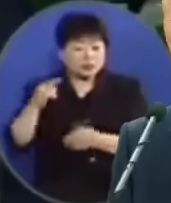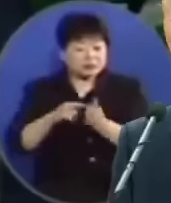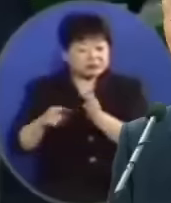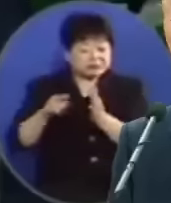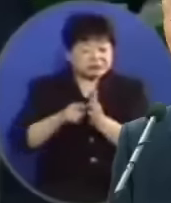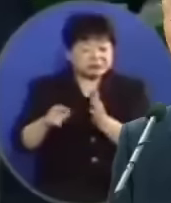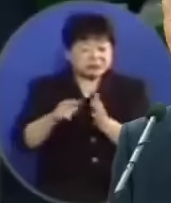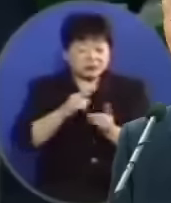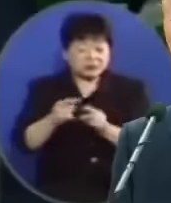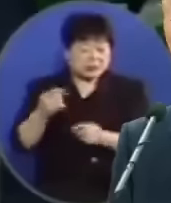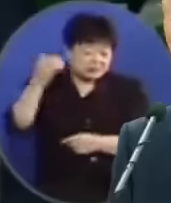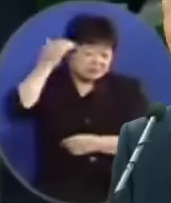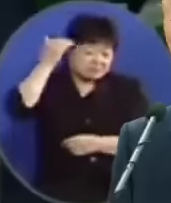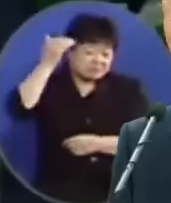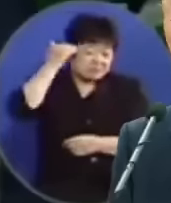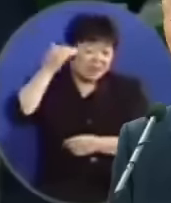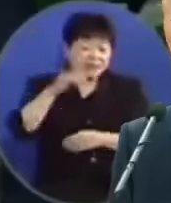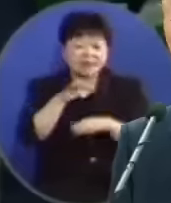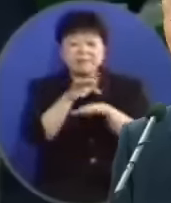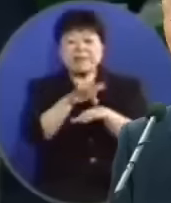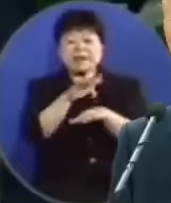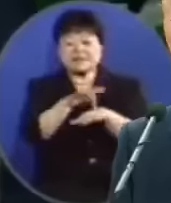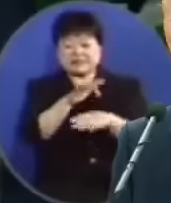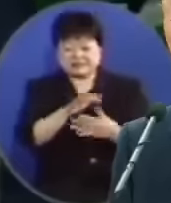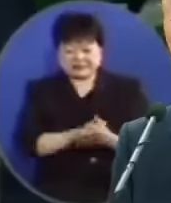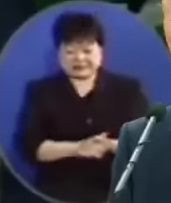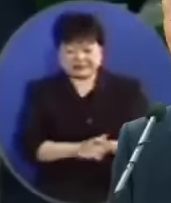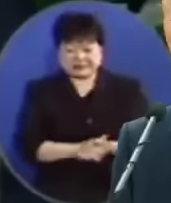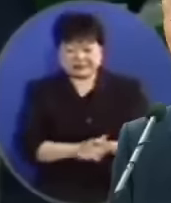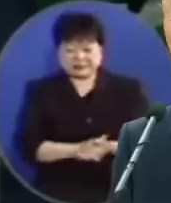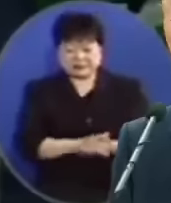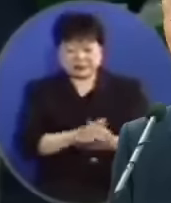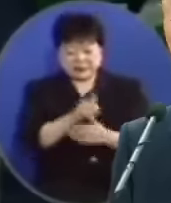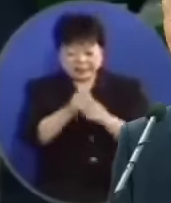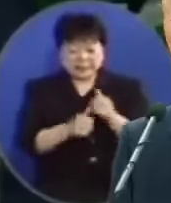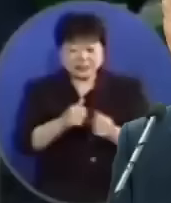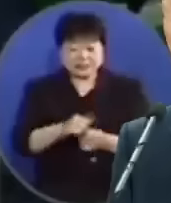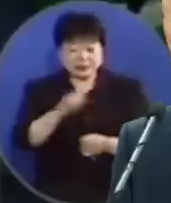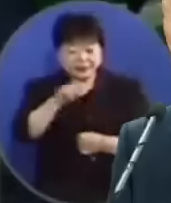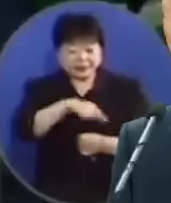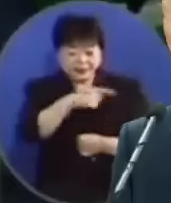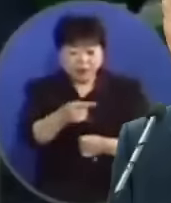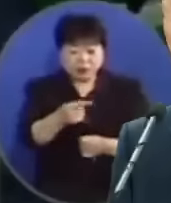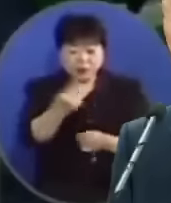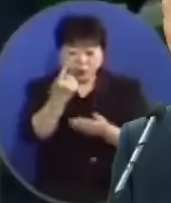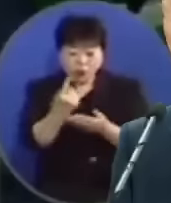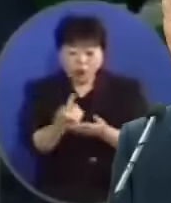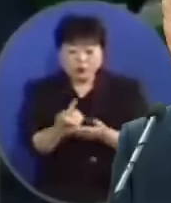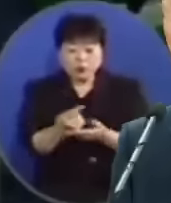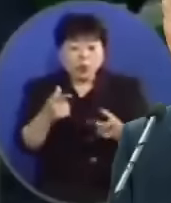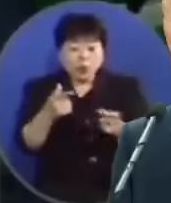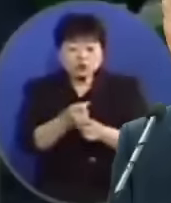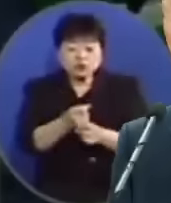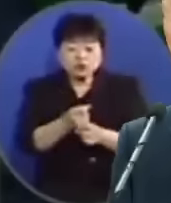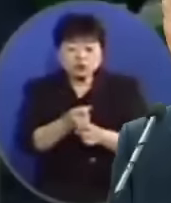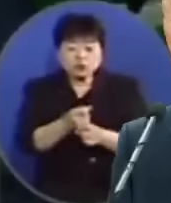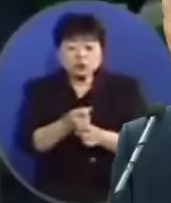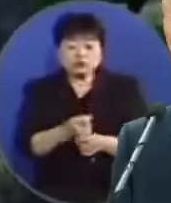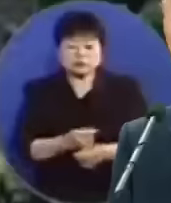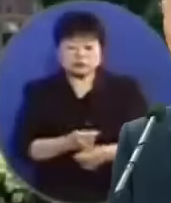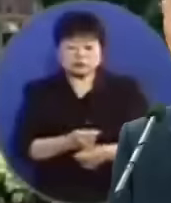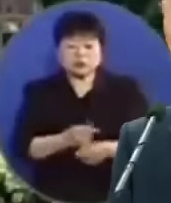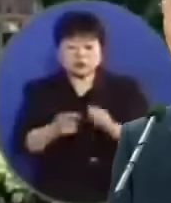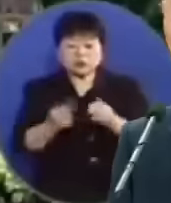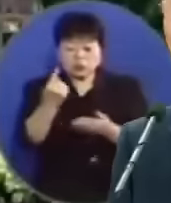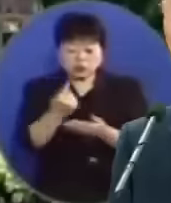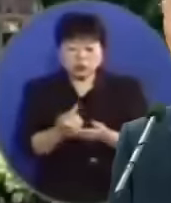말씀을 듣지 못하게 회방하는 일을 하고 있는 것입니다. 우리에게 하나님 다음으로 끈질기게 찾아오는 원수는 요한복음 10장 10절에